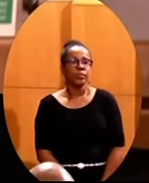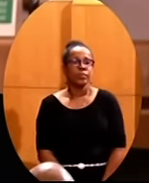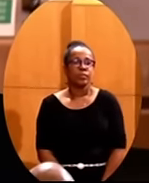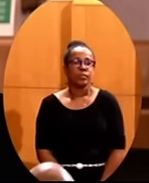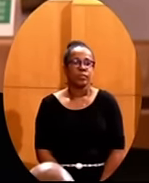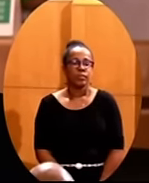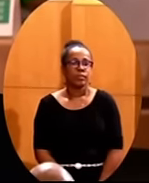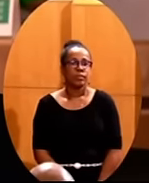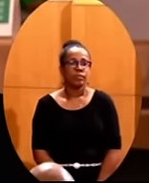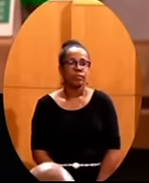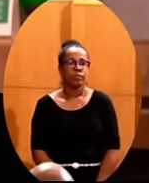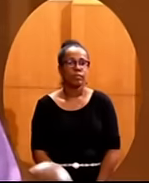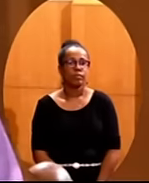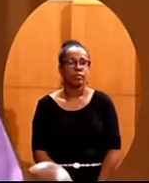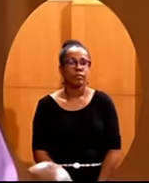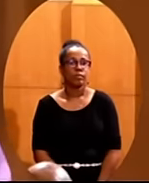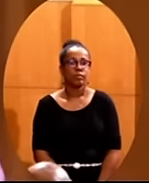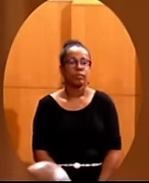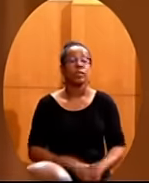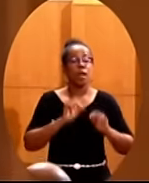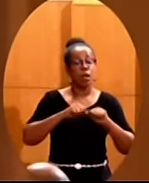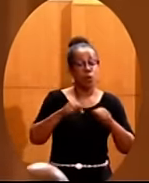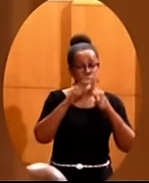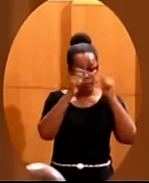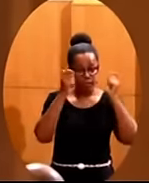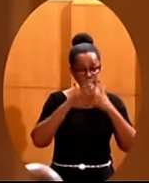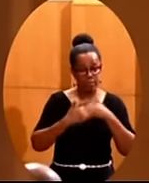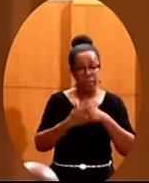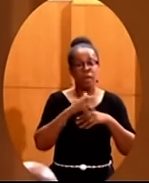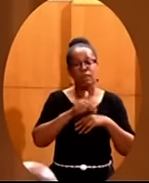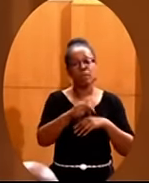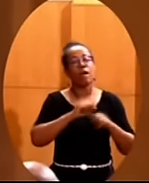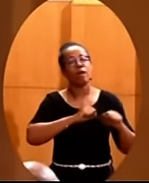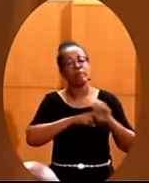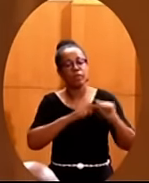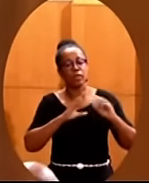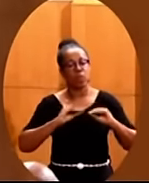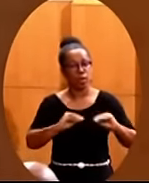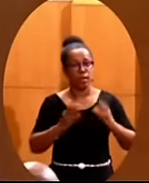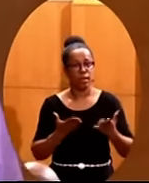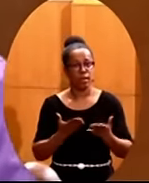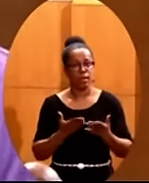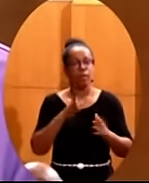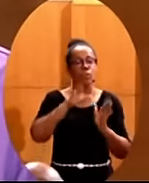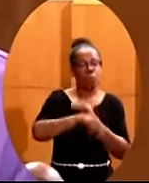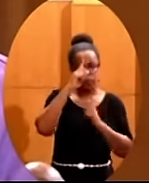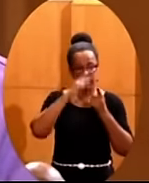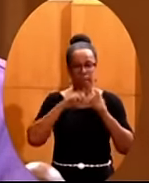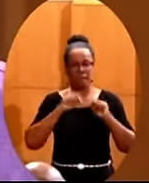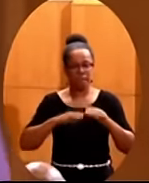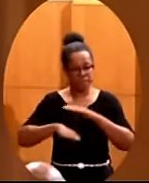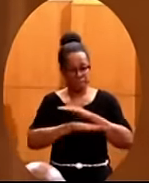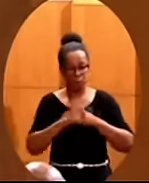là ce contraire de mandature nous la mettrons en œuvre également sur la base du